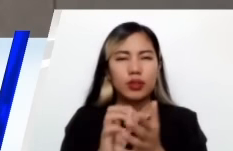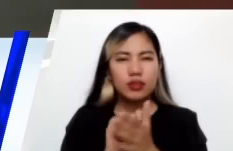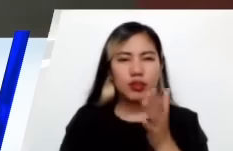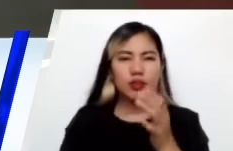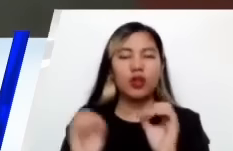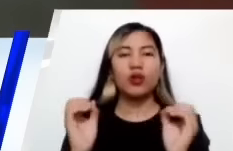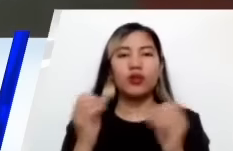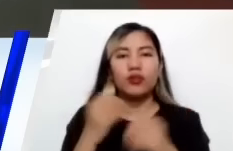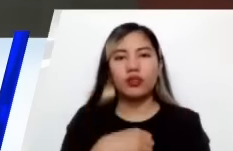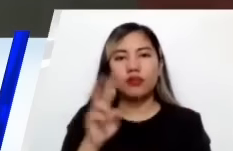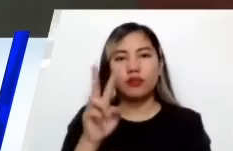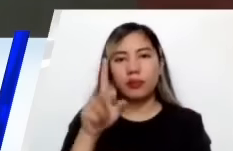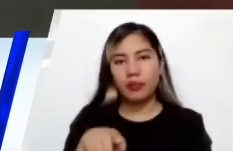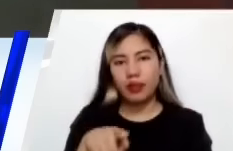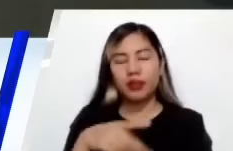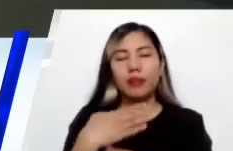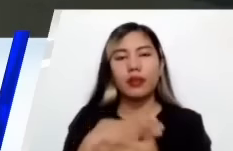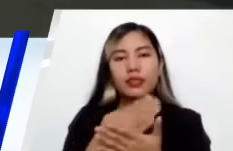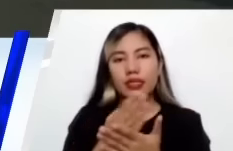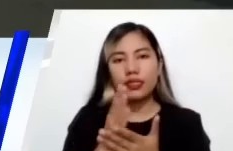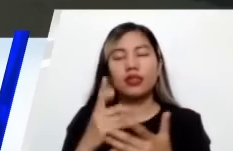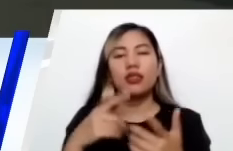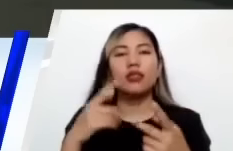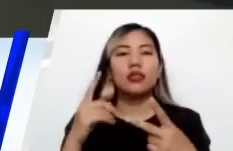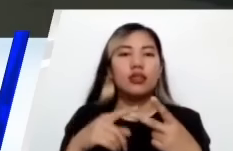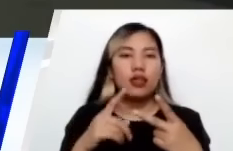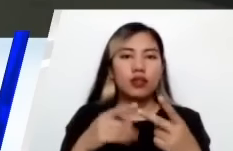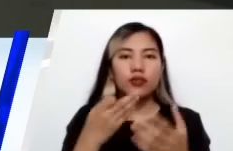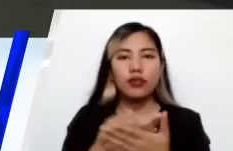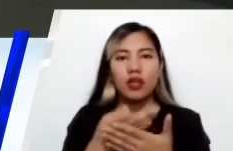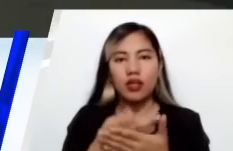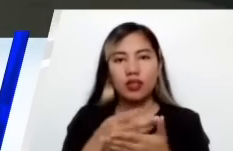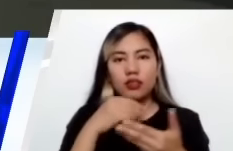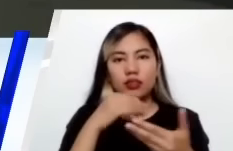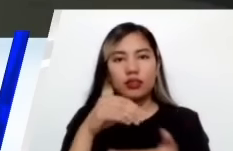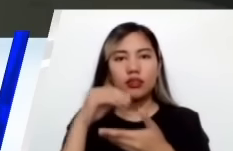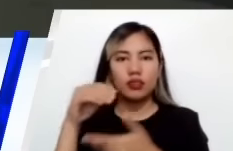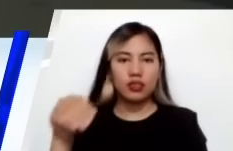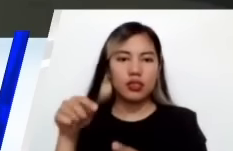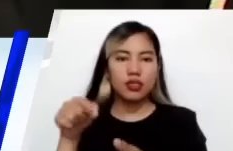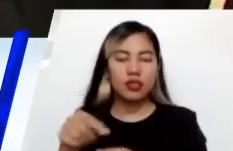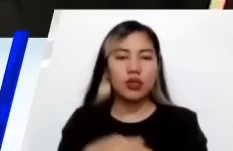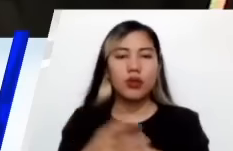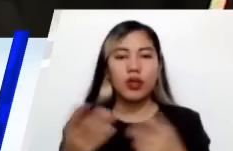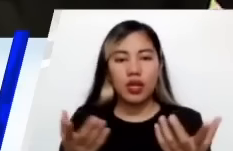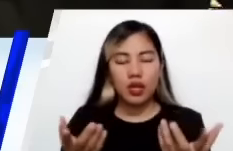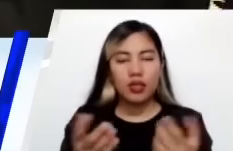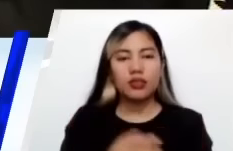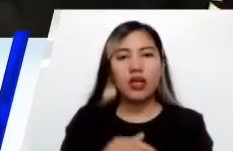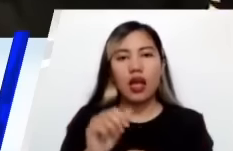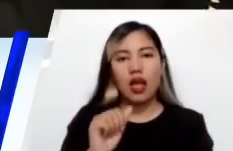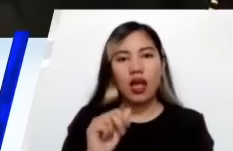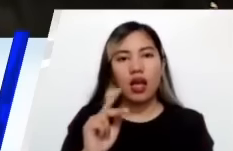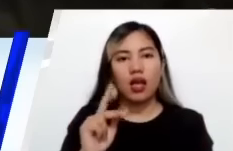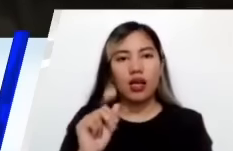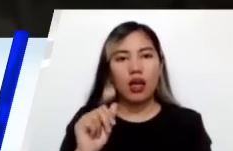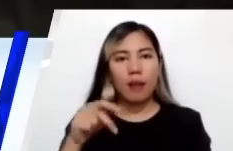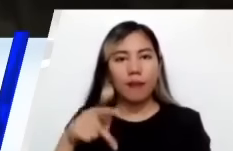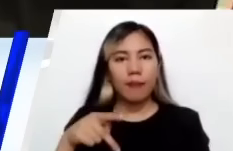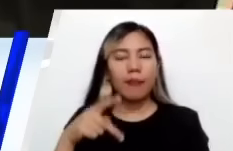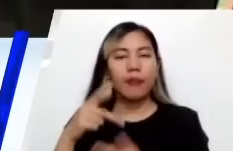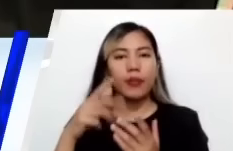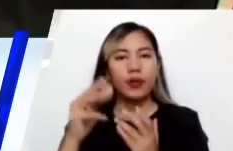the Vice President at ang pondo para sa ayuda sa KAPOS, ang KITA Program o AKAP ng DSWD. Ayon kay